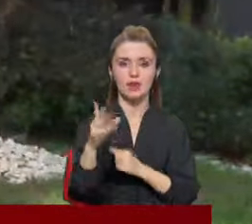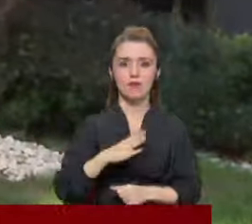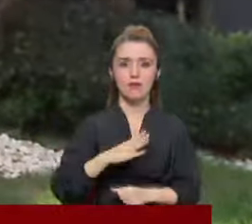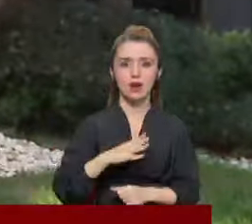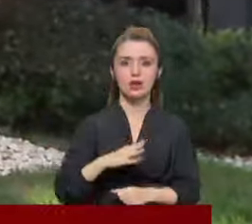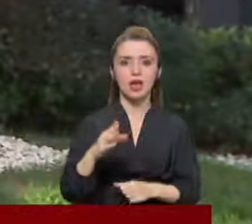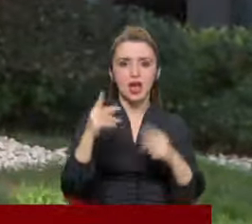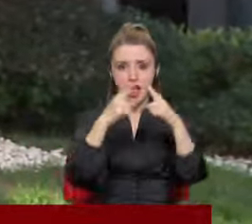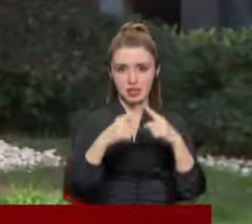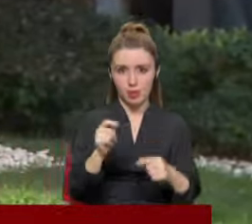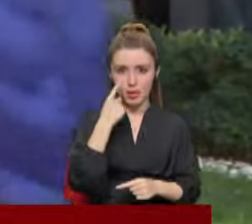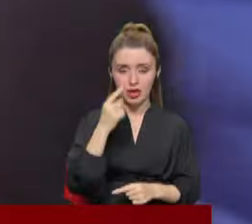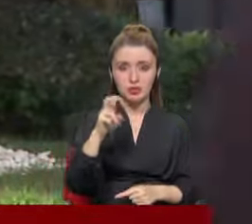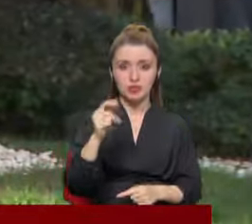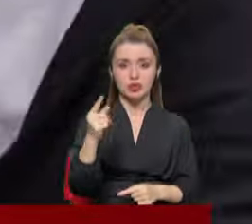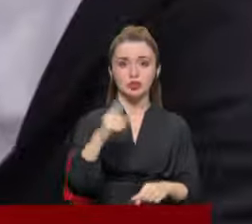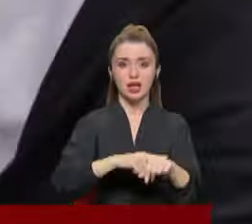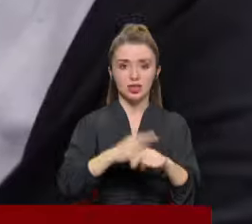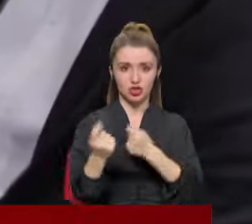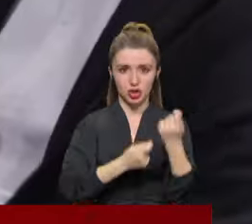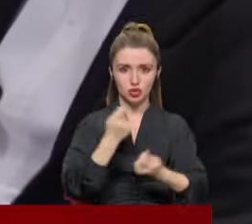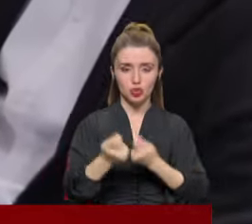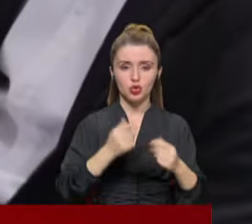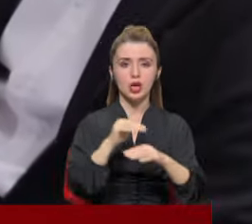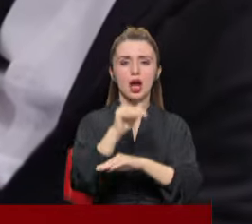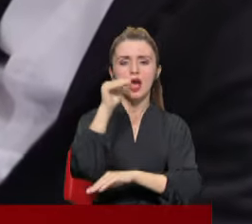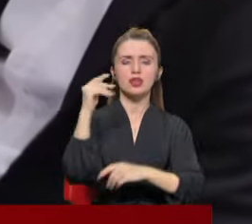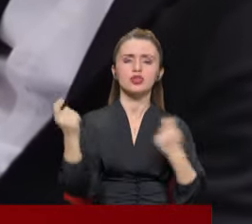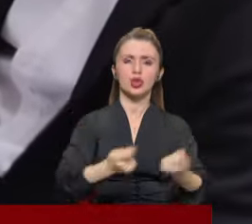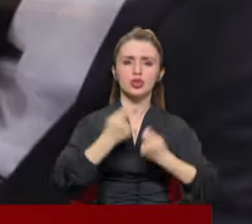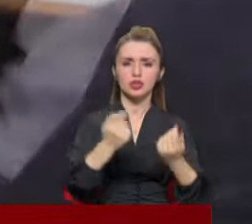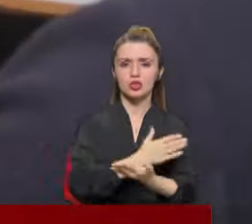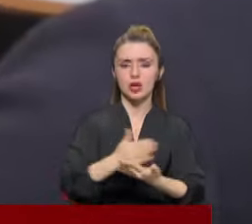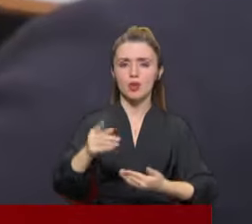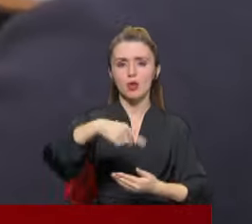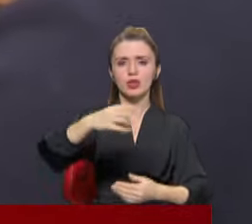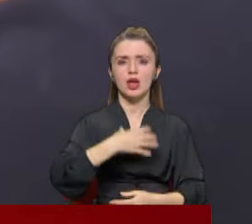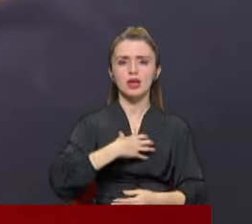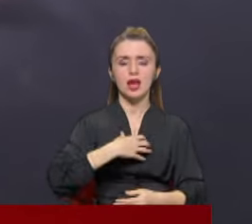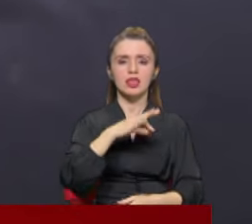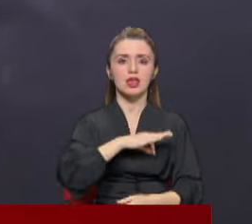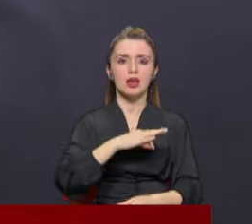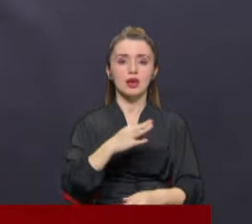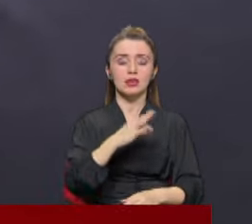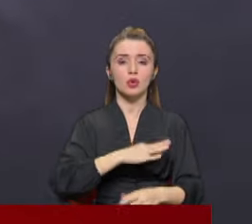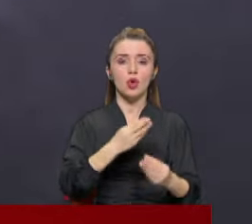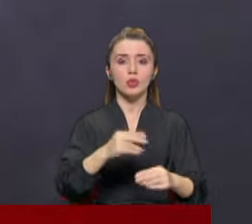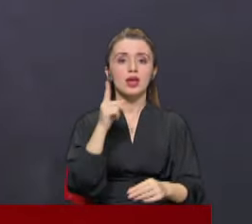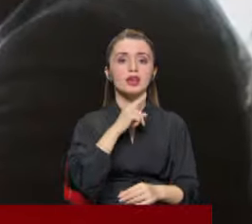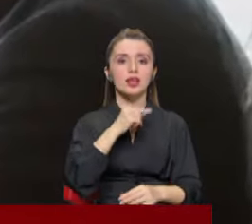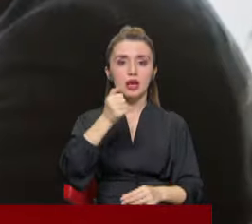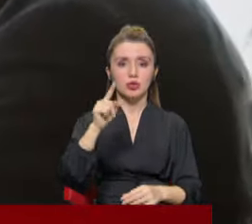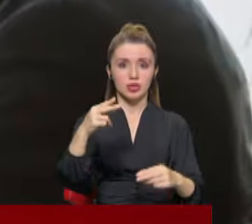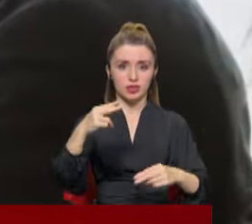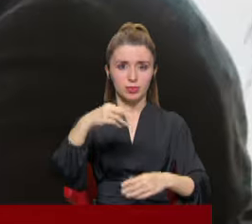saat çalışıyor, hesabını yap işte. 8 saat çalışıyordu paraya. Hayat işte geçiyor. Çalışanlar kendine vakit ayıramıyor. İngiltere'de 61